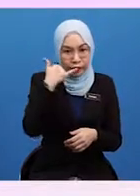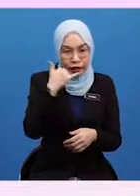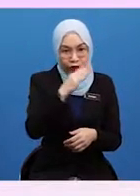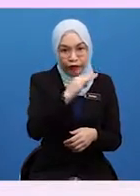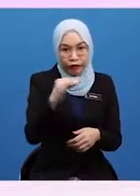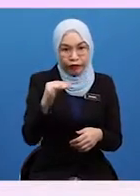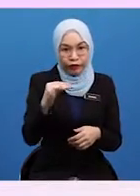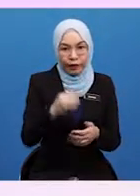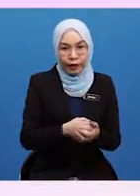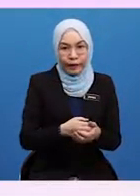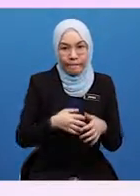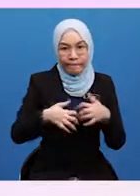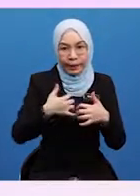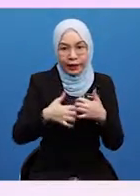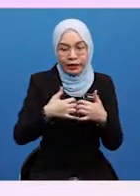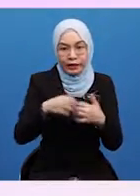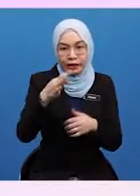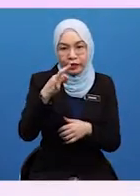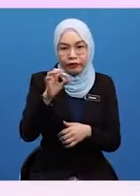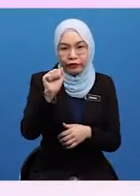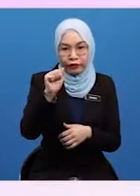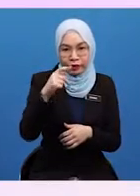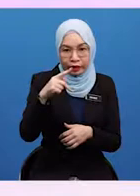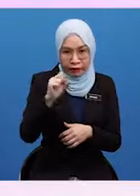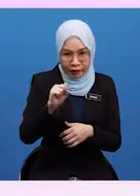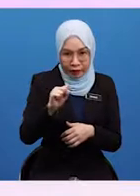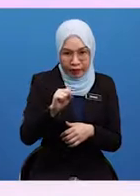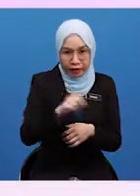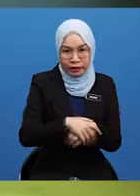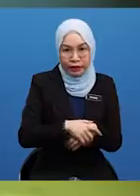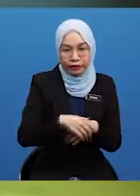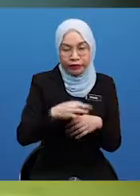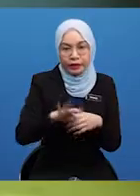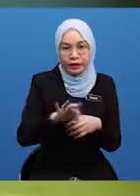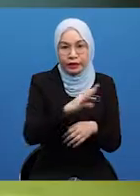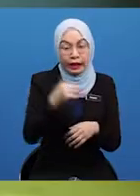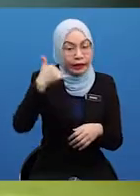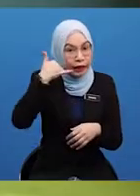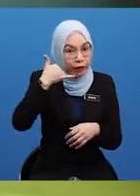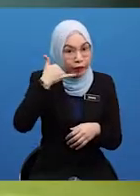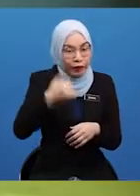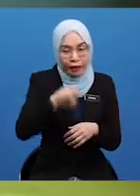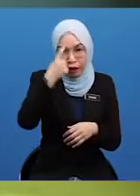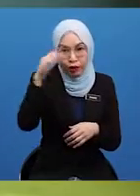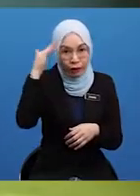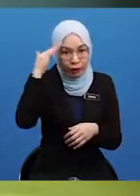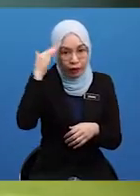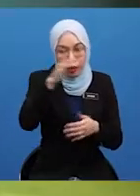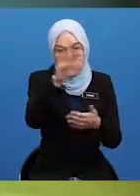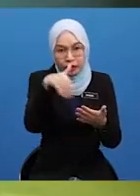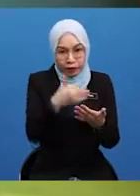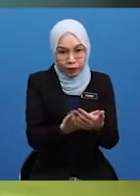dan yang keenam adalah telepon pintar untuk pengetahuan murid-murid